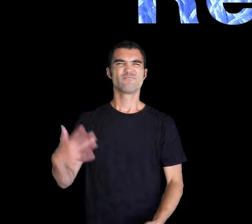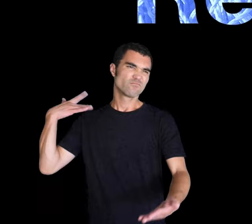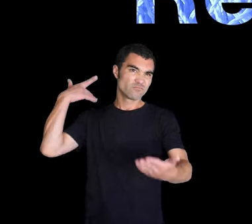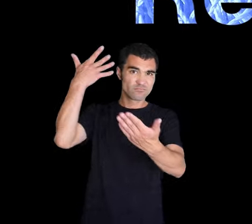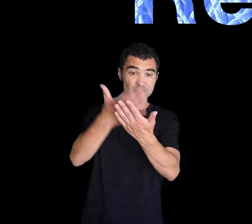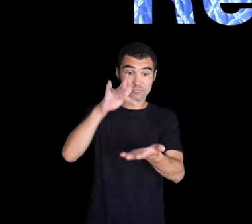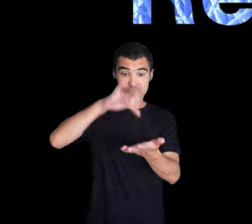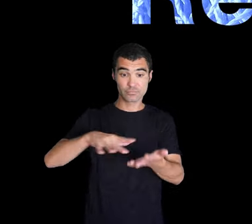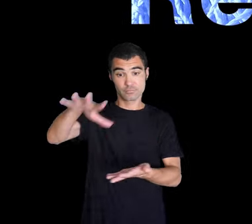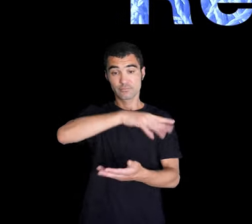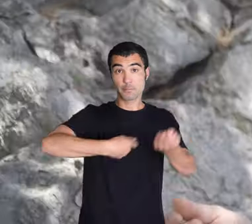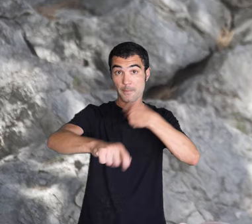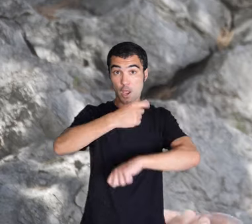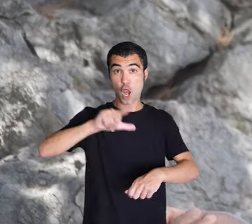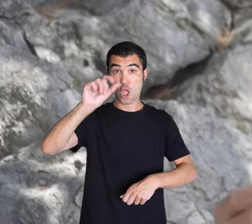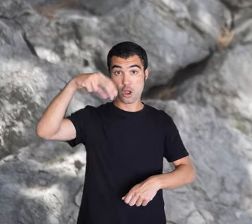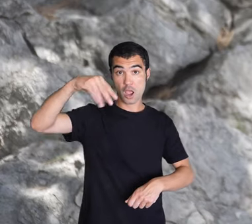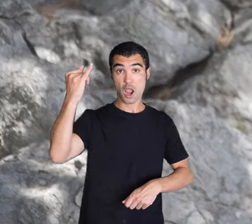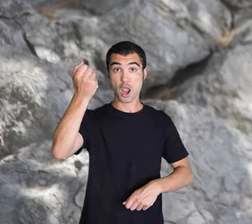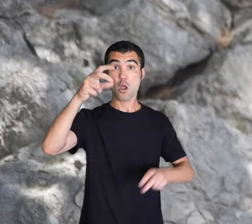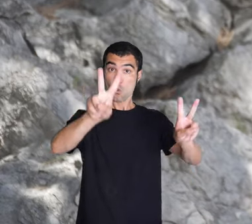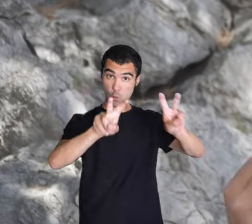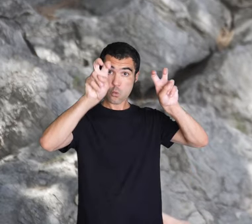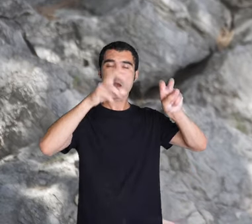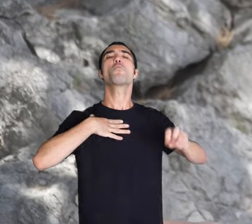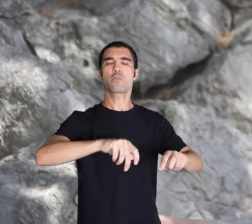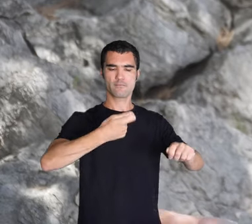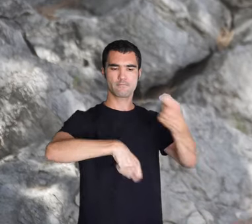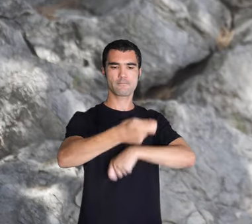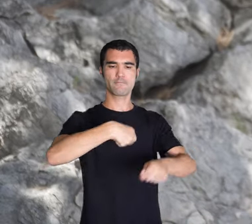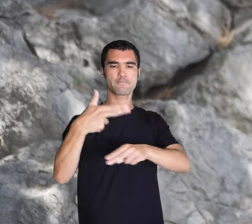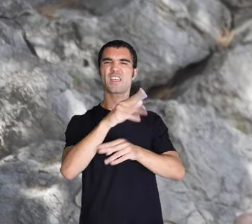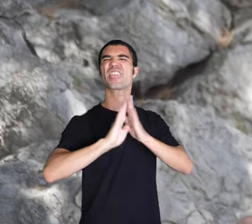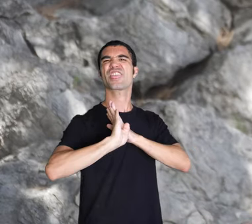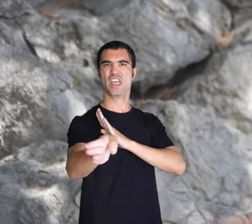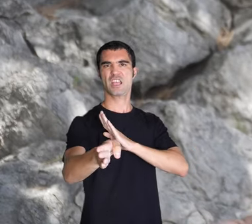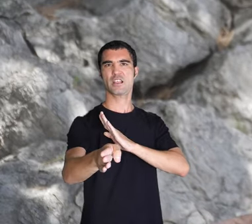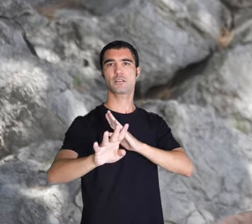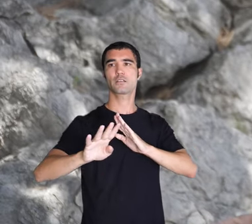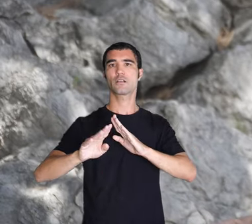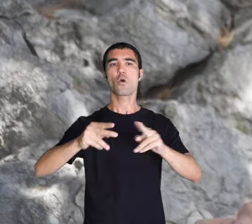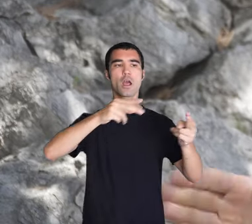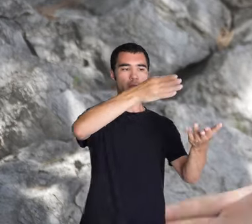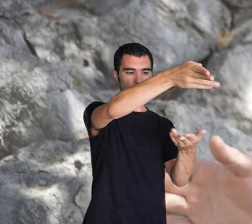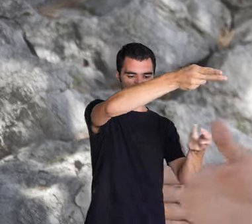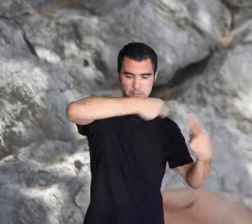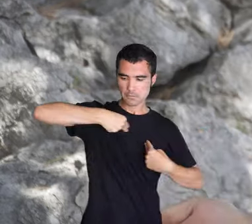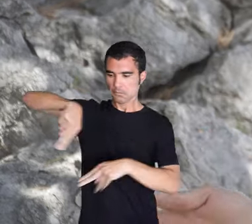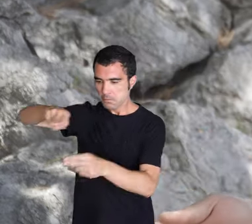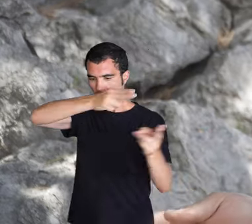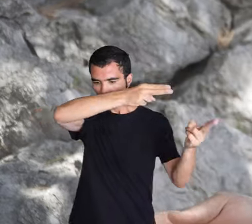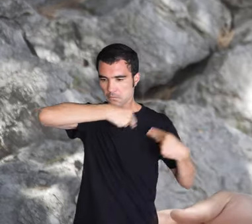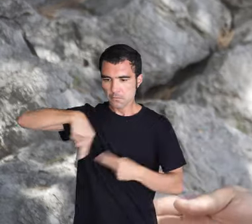D'ençà que se va fer la llotja nova, ha donat la possibilitat de vendre espai directament, sense passar per intermediaris. Això sí,